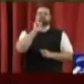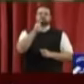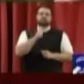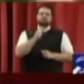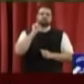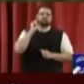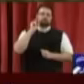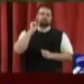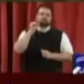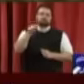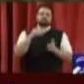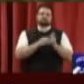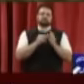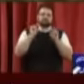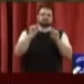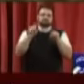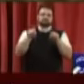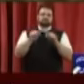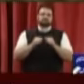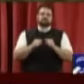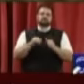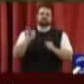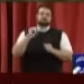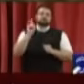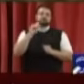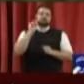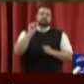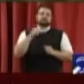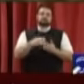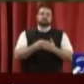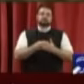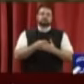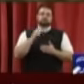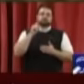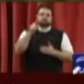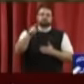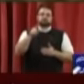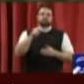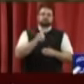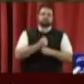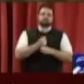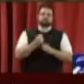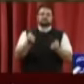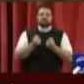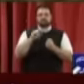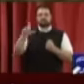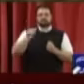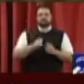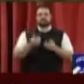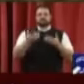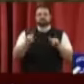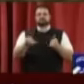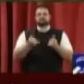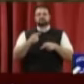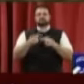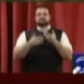ceva. Nu învață, că ai făcut altcineva, i făcut treaba. Bun. Ce se întâmplă după ce el a trecut în